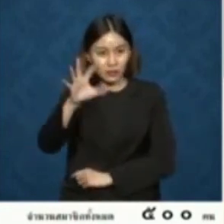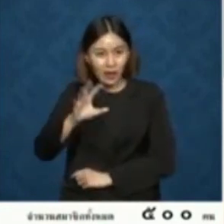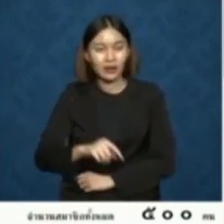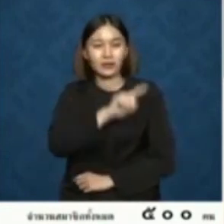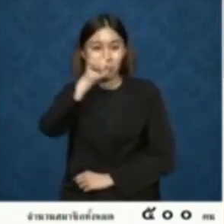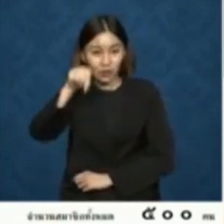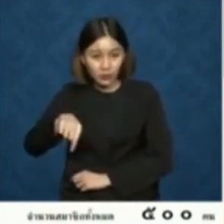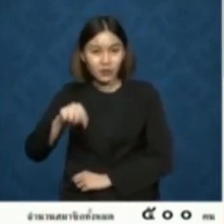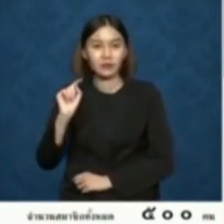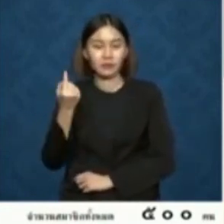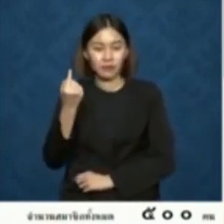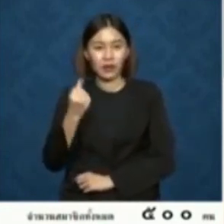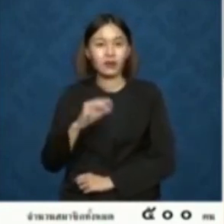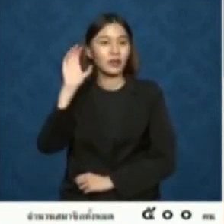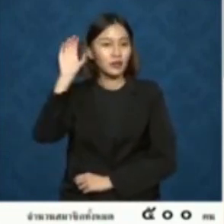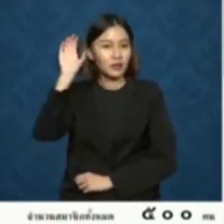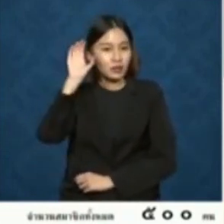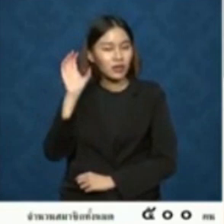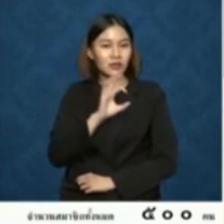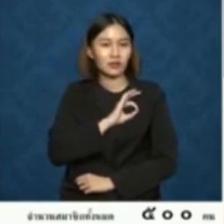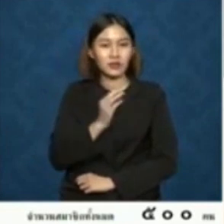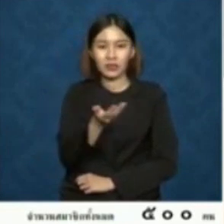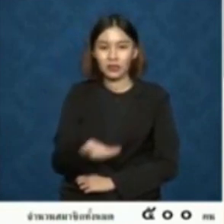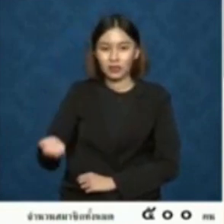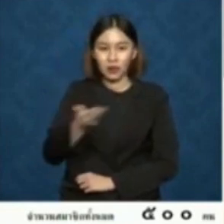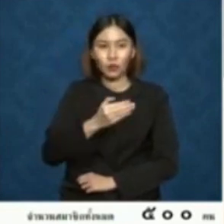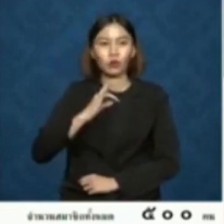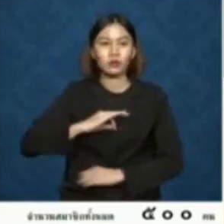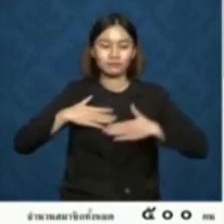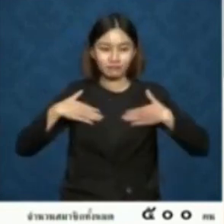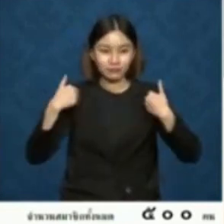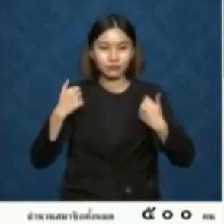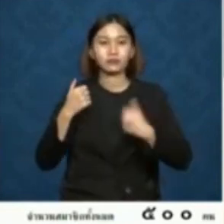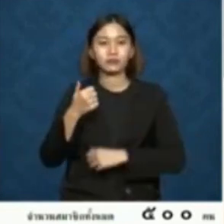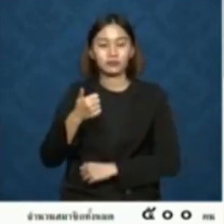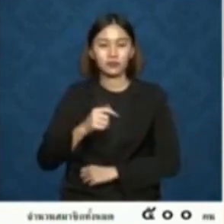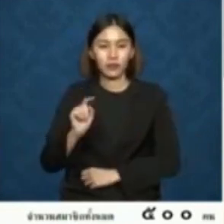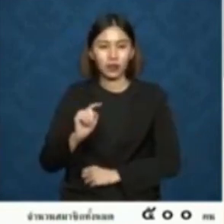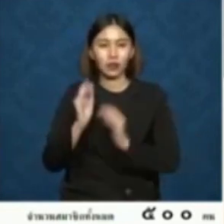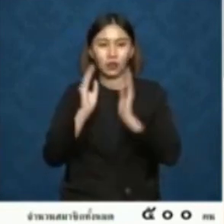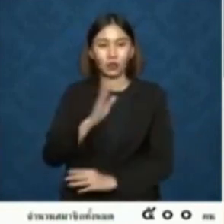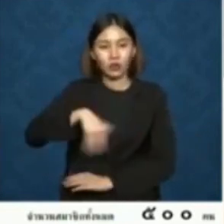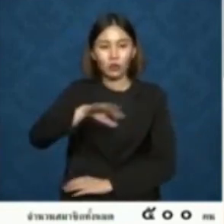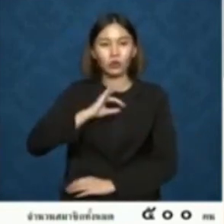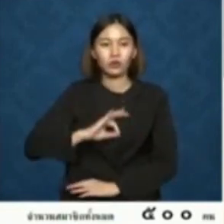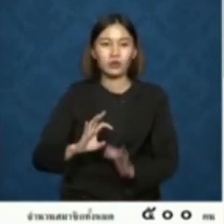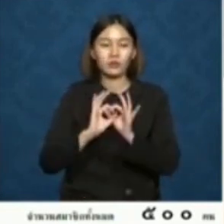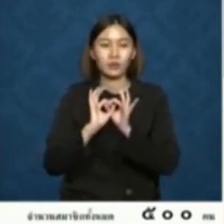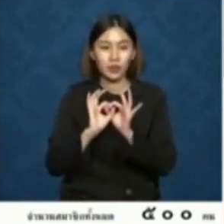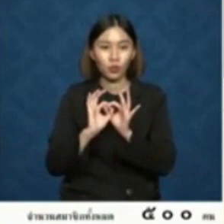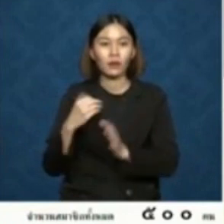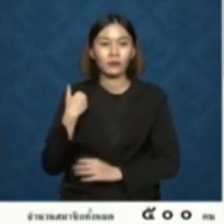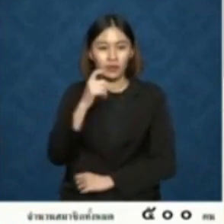ากลับมานะครับผมเชื่อว่าท่านสมาชิกที่อยู่หน้าที่นี้ก็สบายใจได้นะครับว่าทุกคนมีความเป็นห่วงนะ